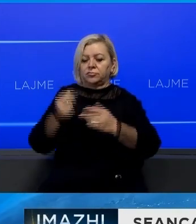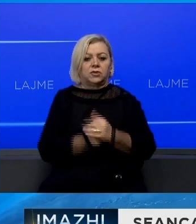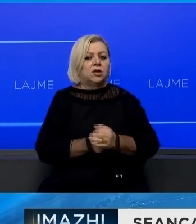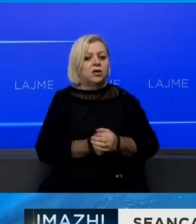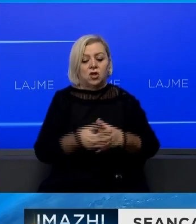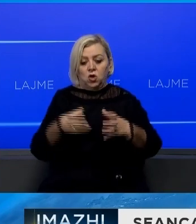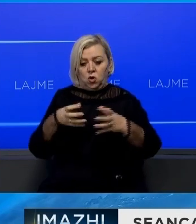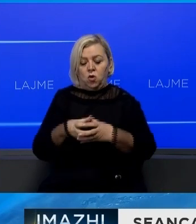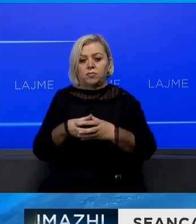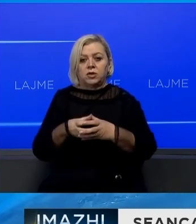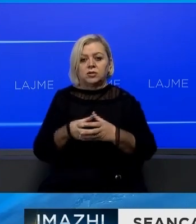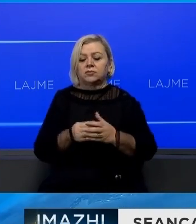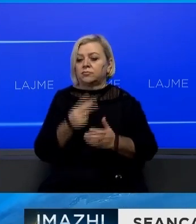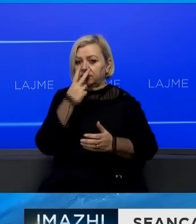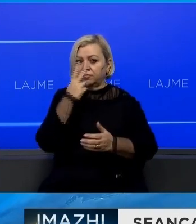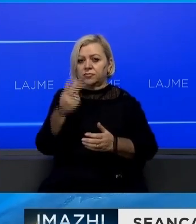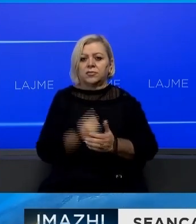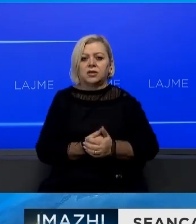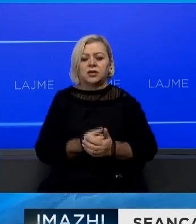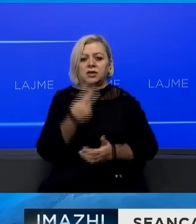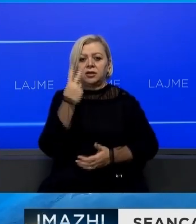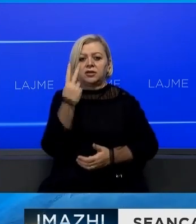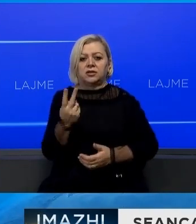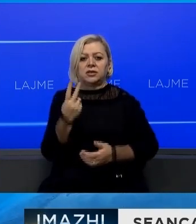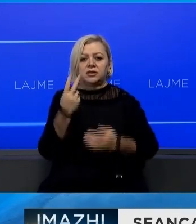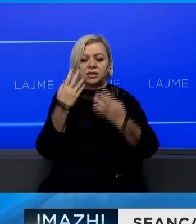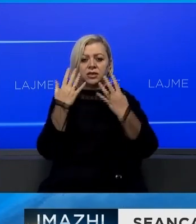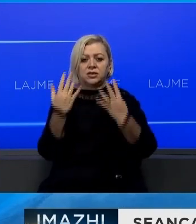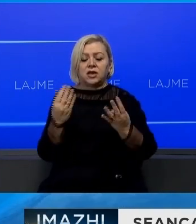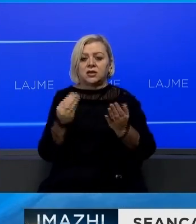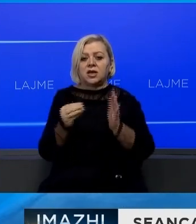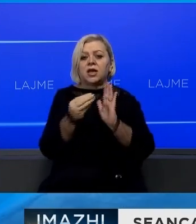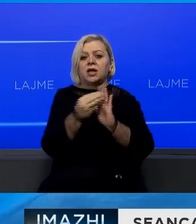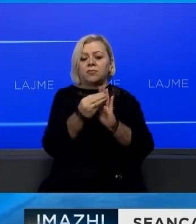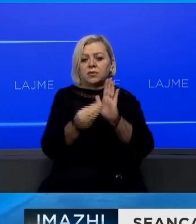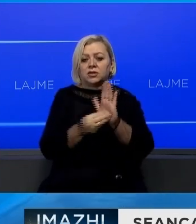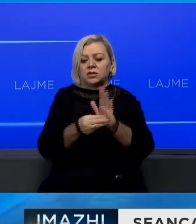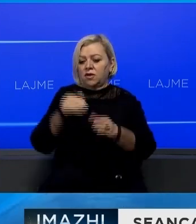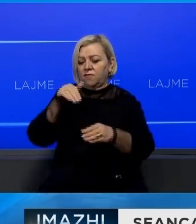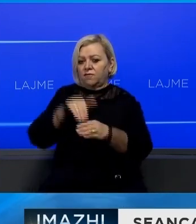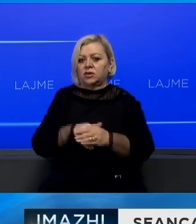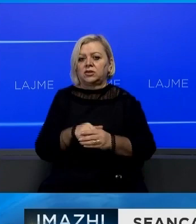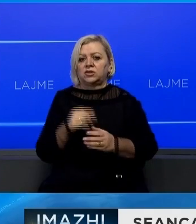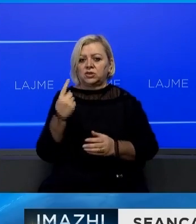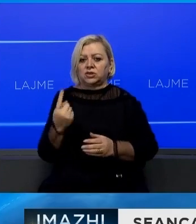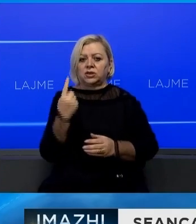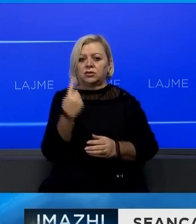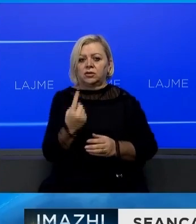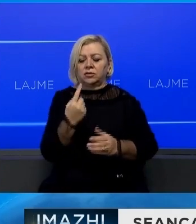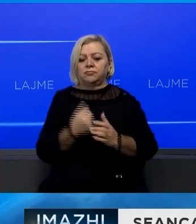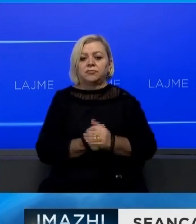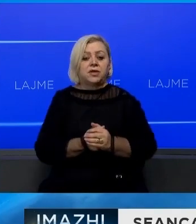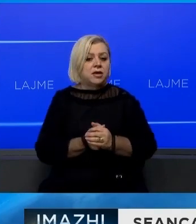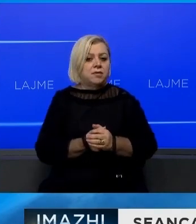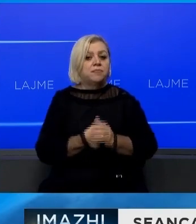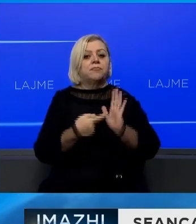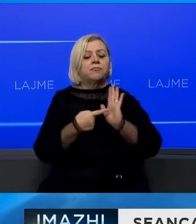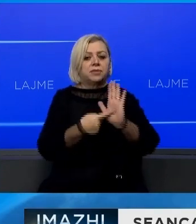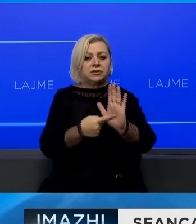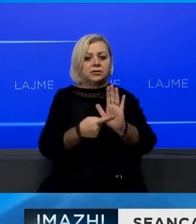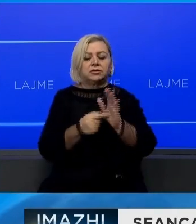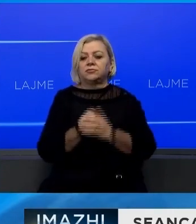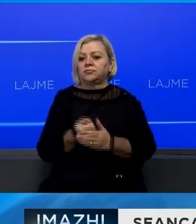Komisioni Funksional janë parapar 29 amandamente të cilat u votuan një nga një. Prezentimin e këtij projekt ligje